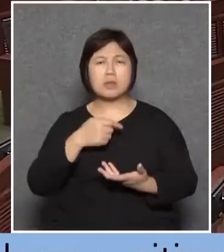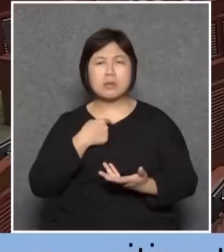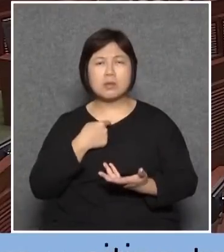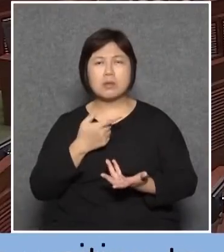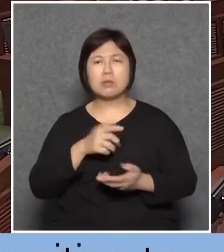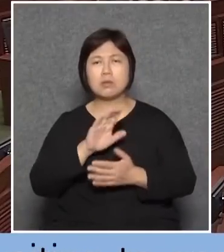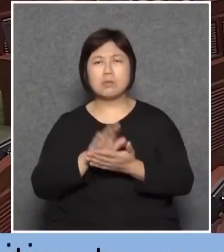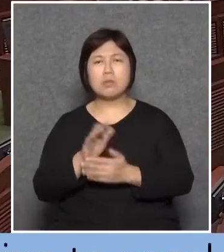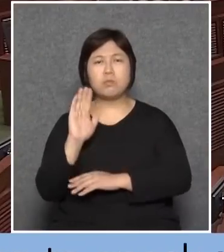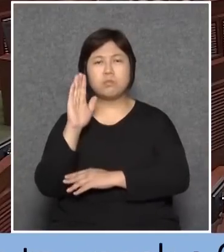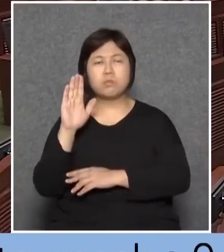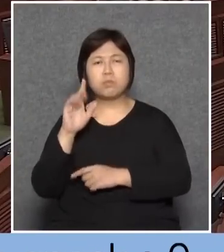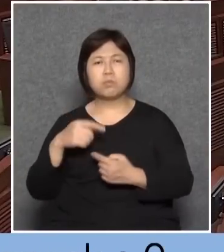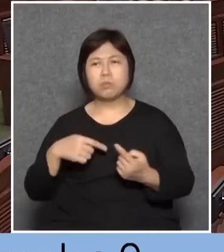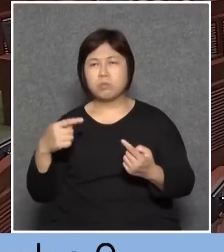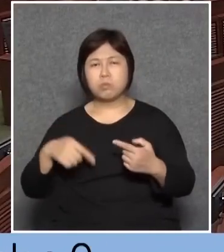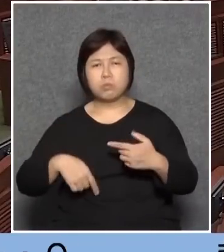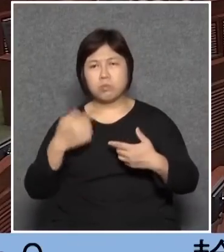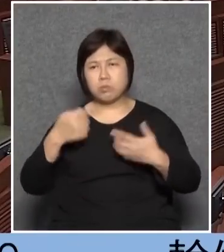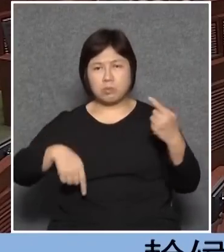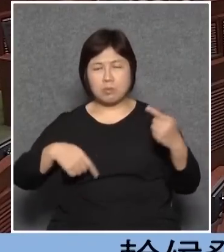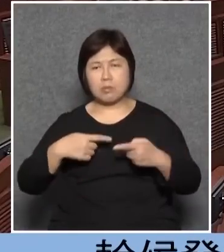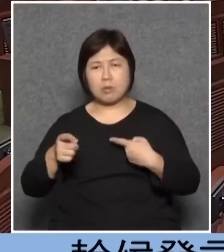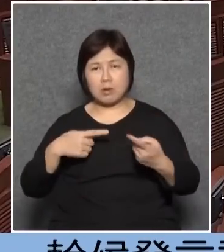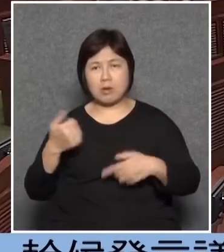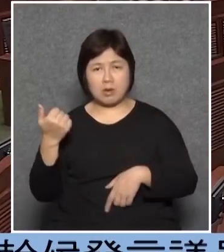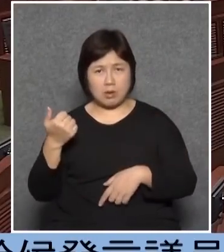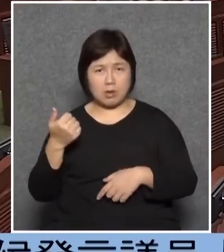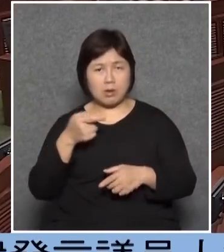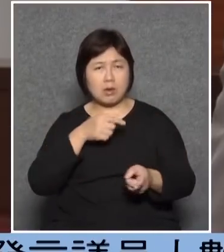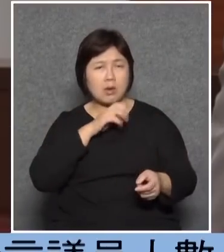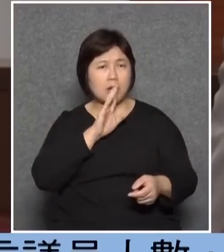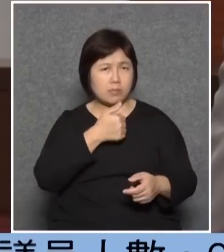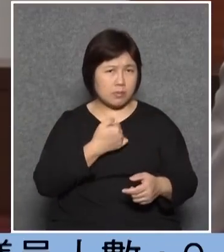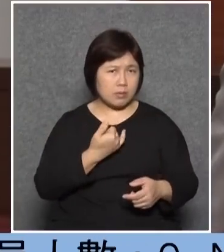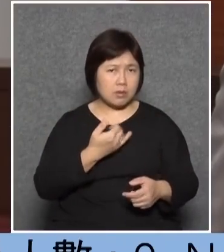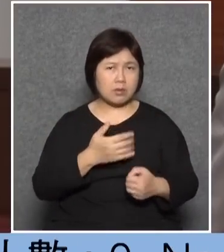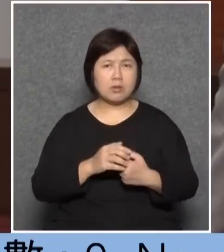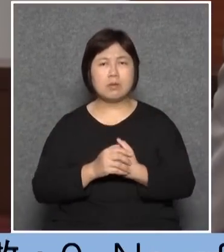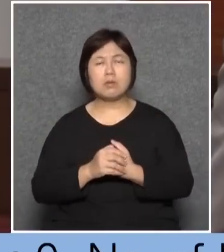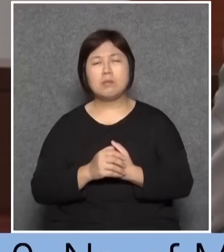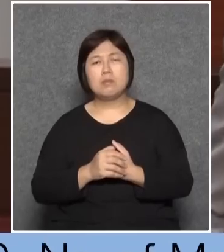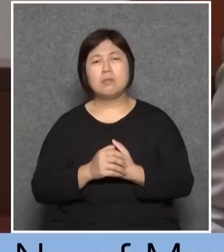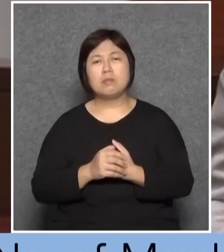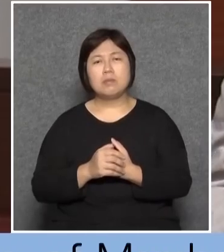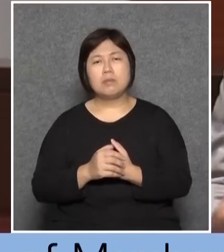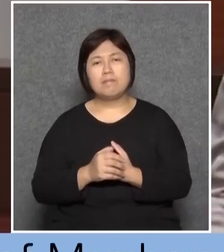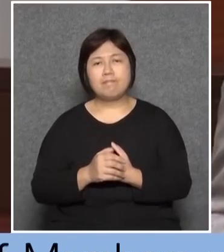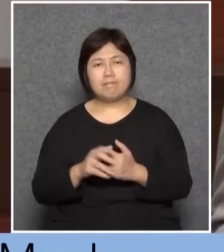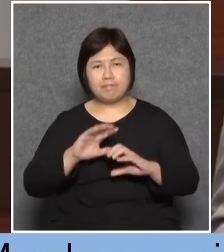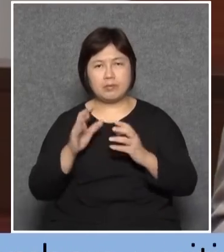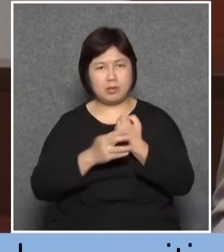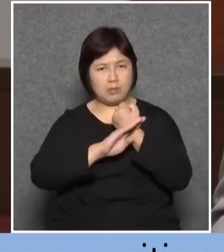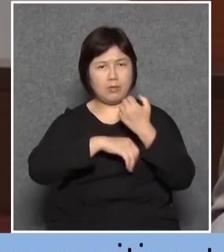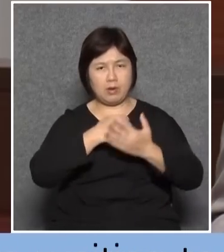個個都言不及義嘅咧？如果用佢個標準，啱唔啱啊？主席，係咪先？即係成個條例